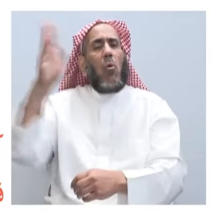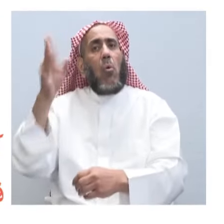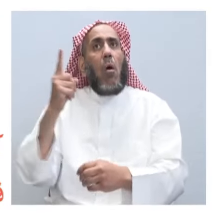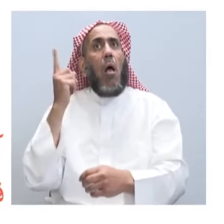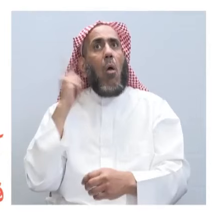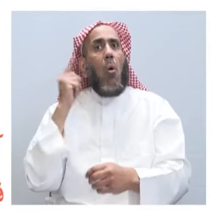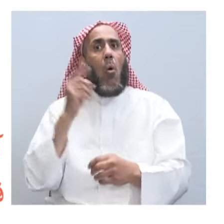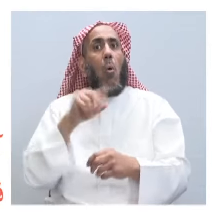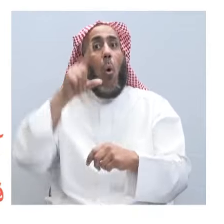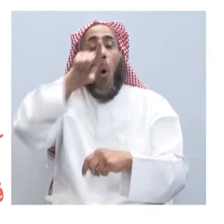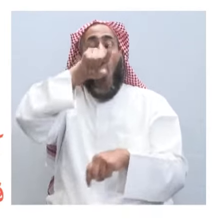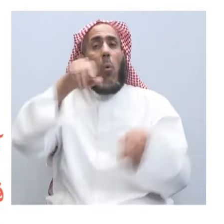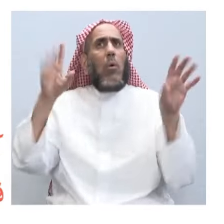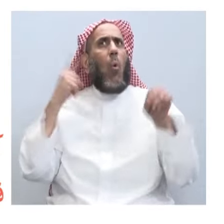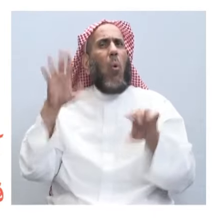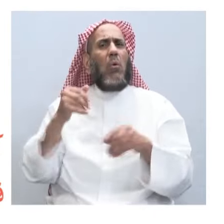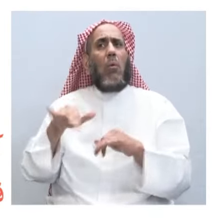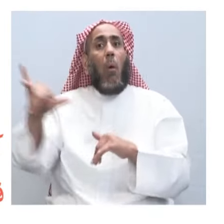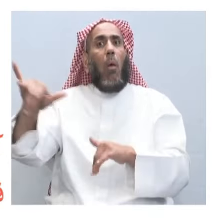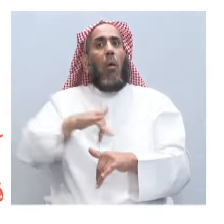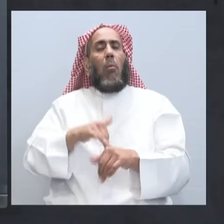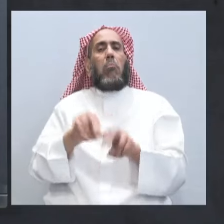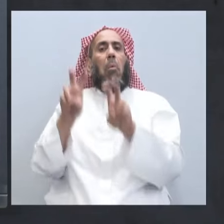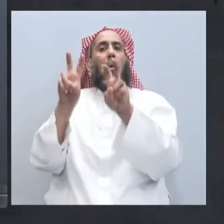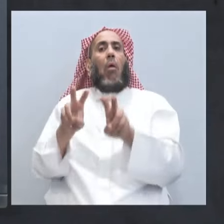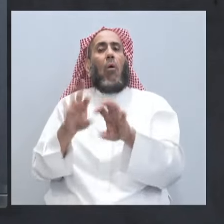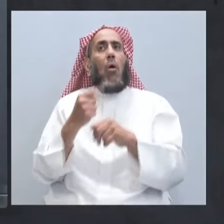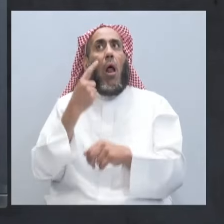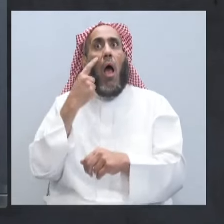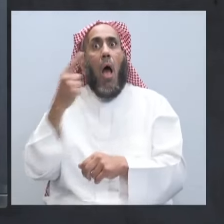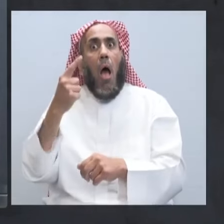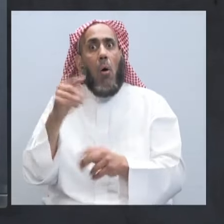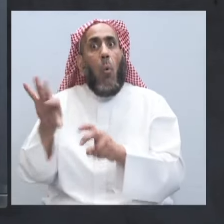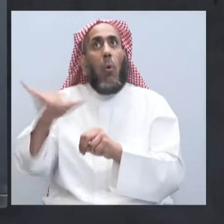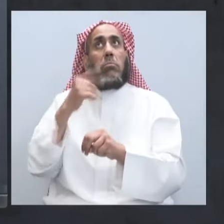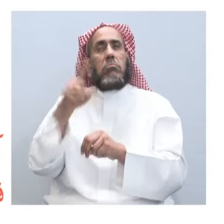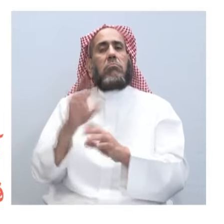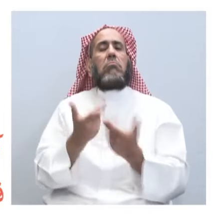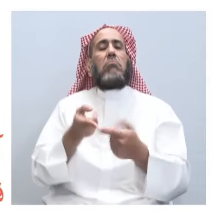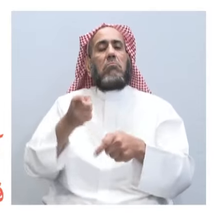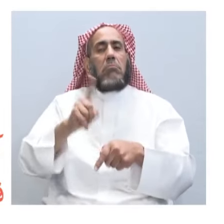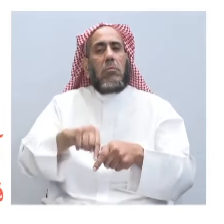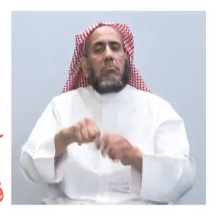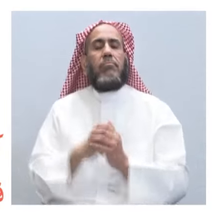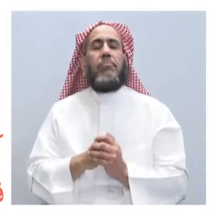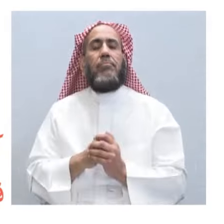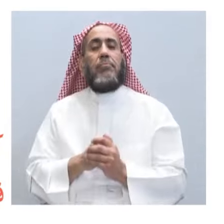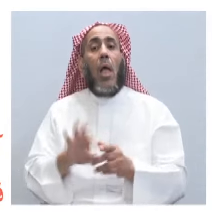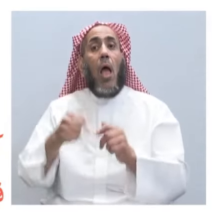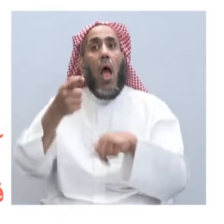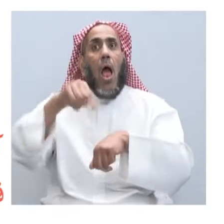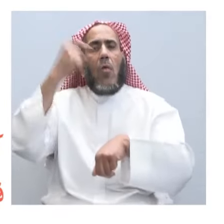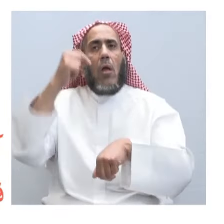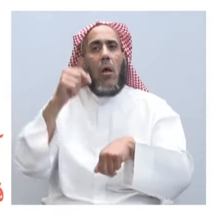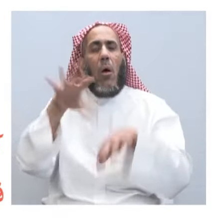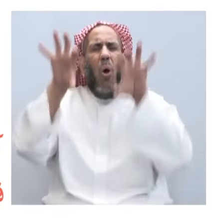غراب فانه يرجع واذا راه ايضا يرجع ايضا اذا راى